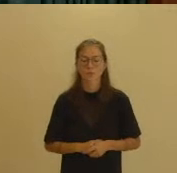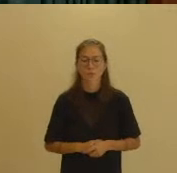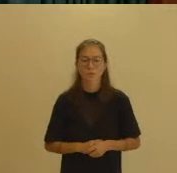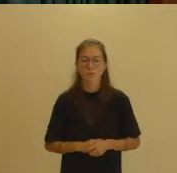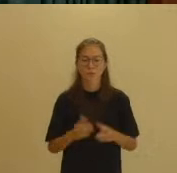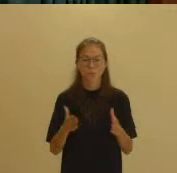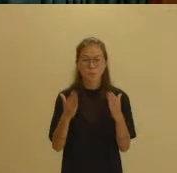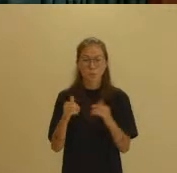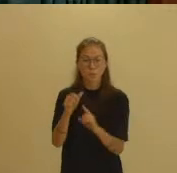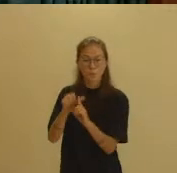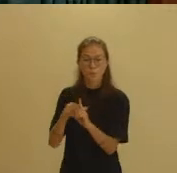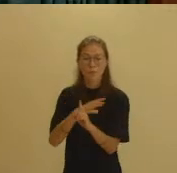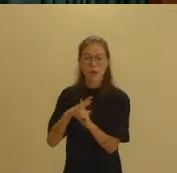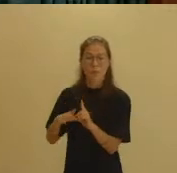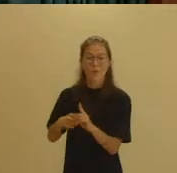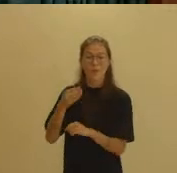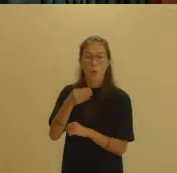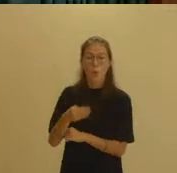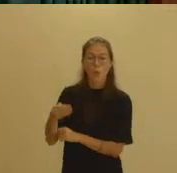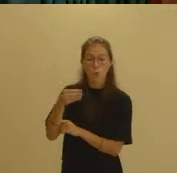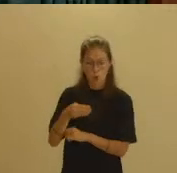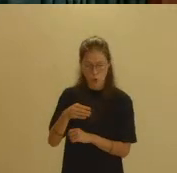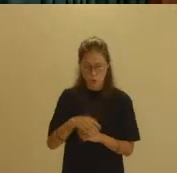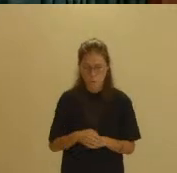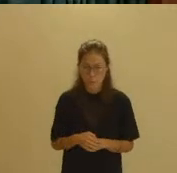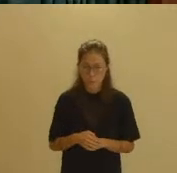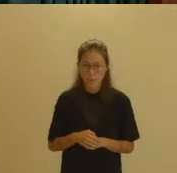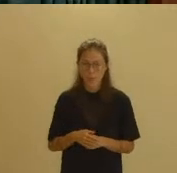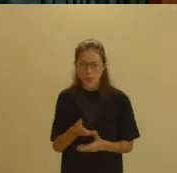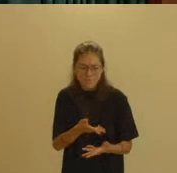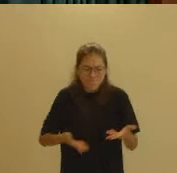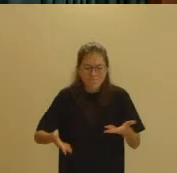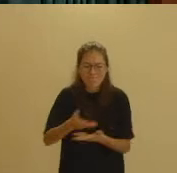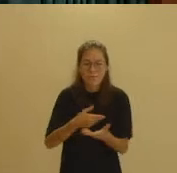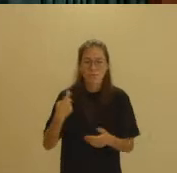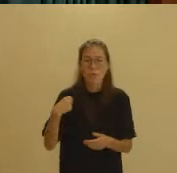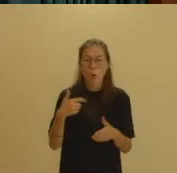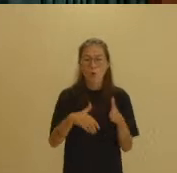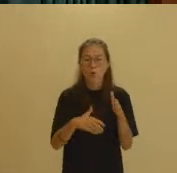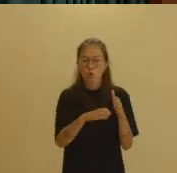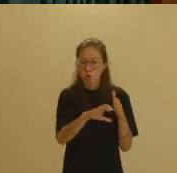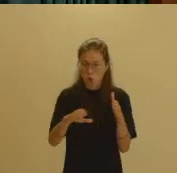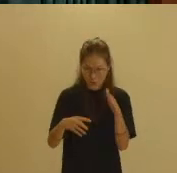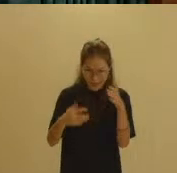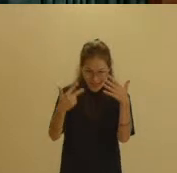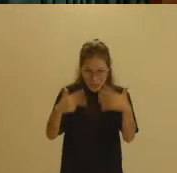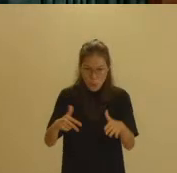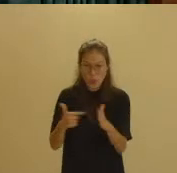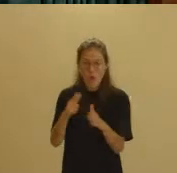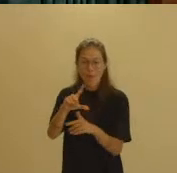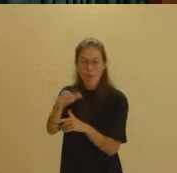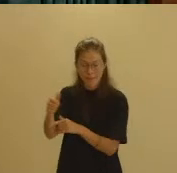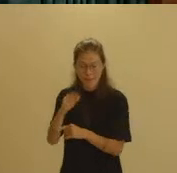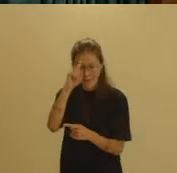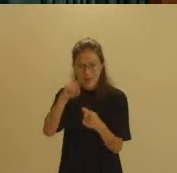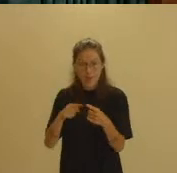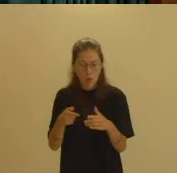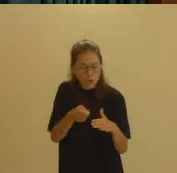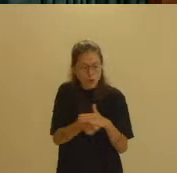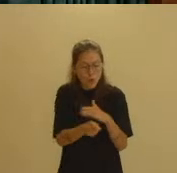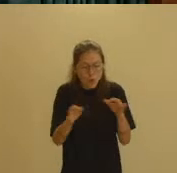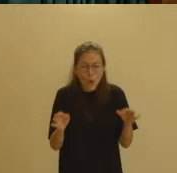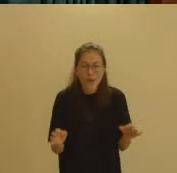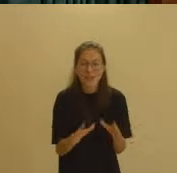Sur rapport de Madame Michèle Munoz Adoriaga, délibération 118-2021, subvention